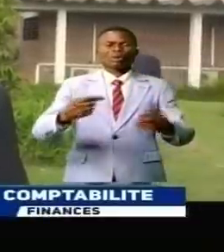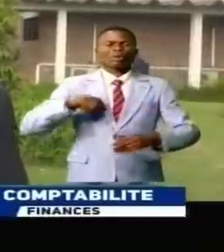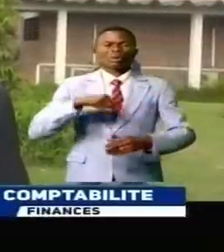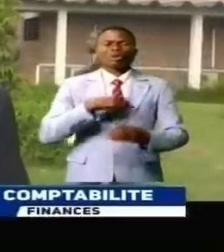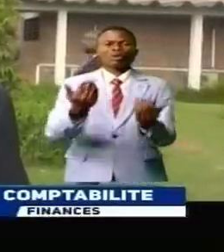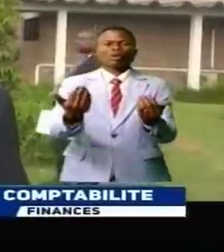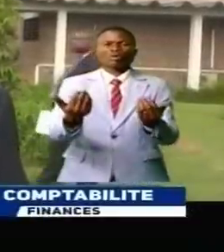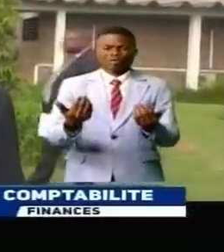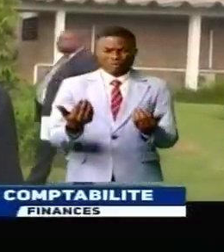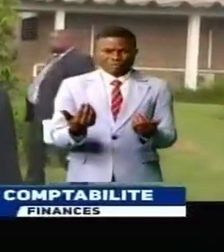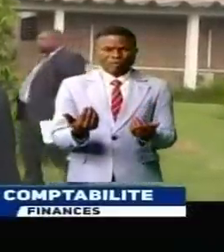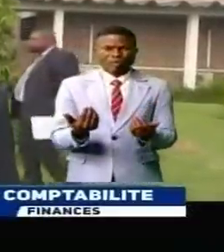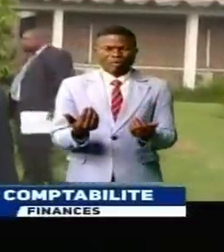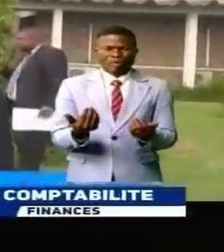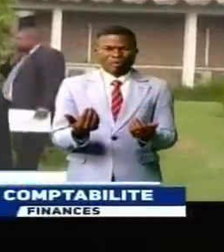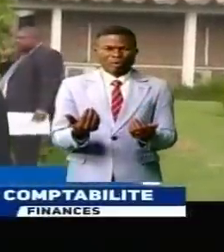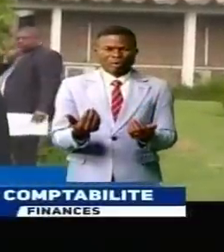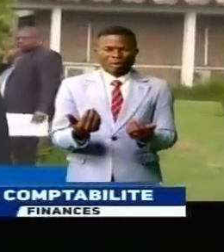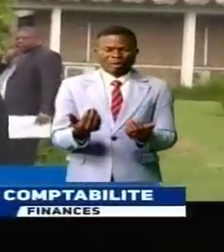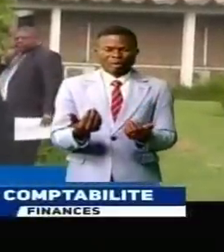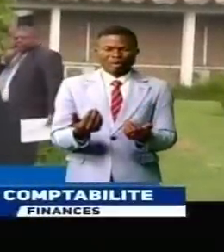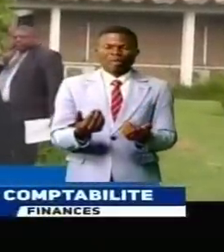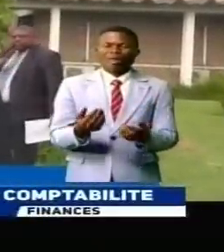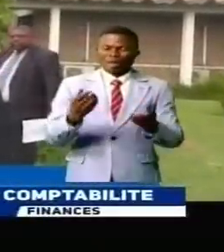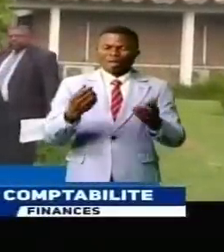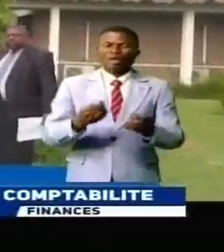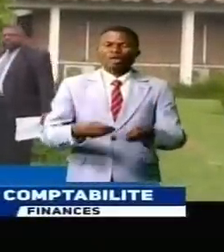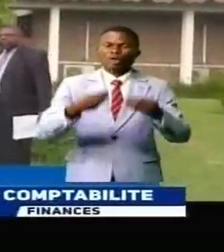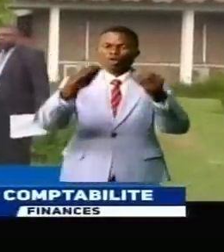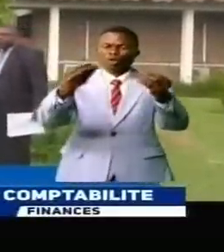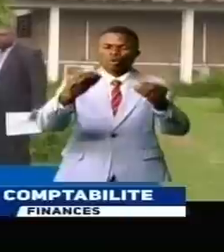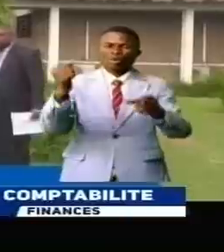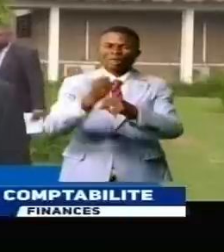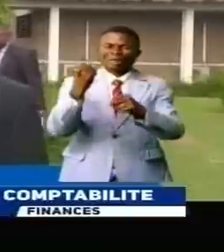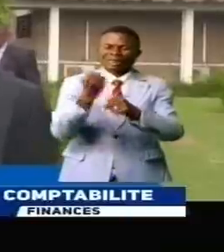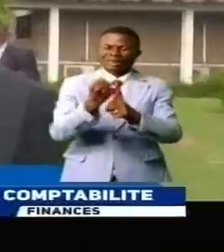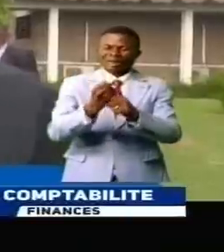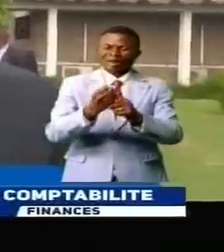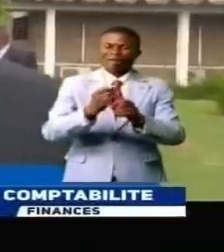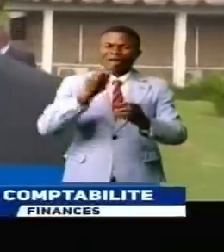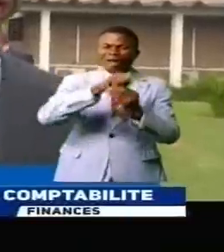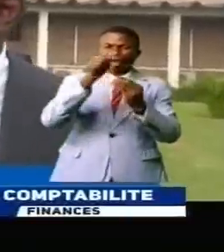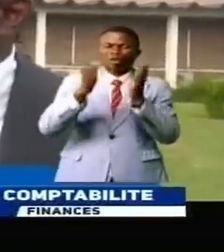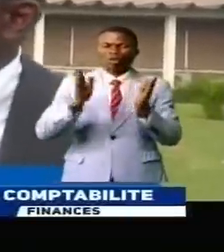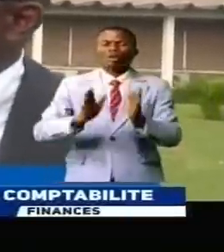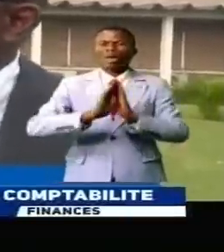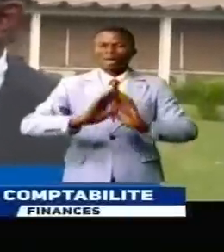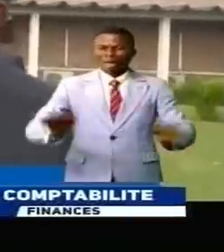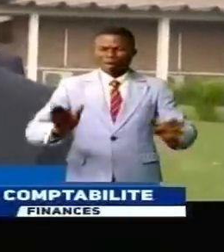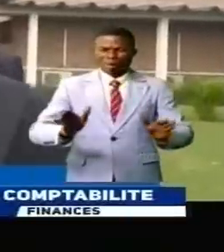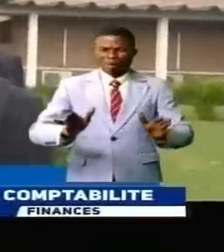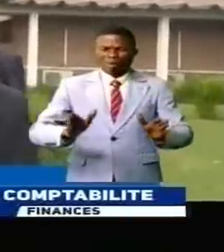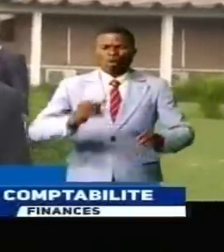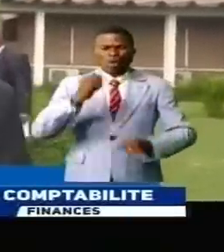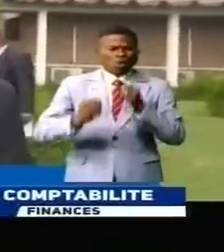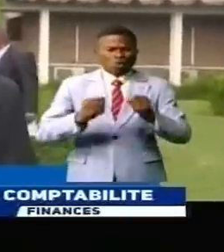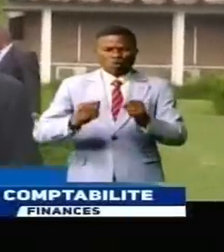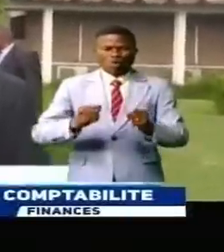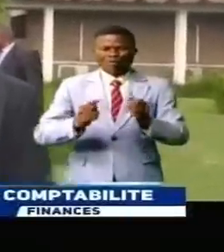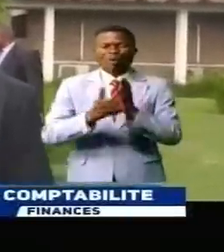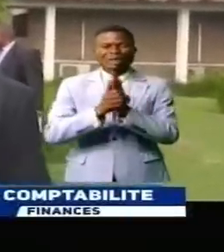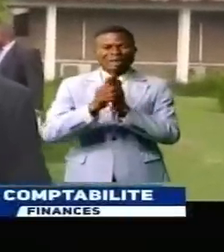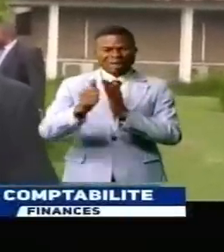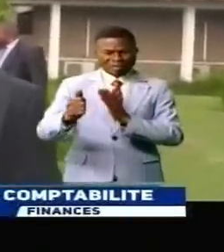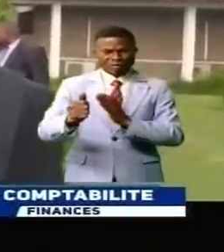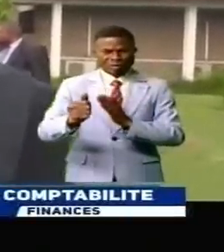voulons mettre sur le marché des professionnels comptables outillés, des vertébrés qui